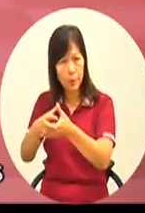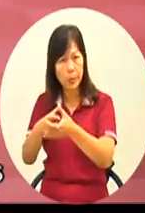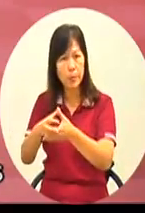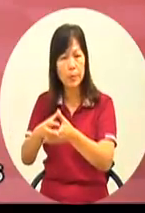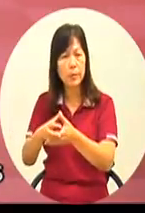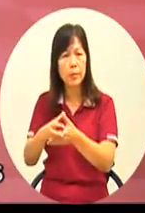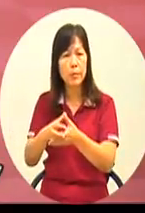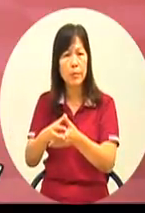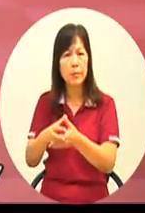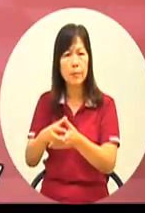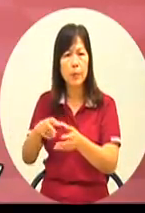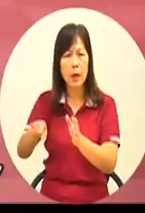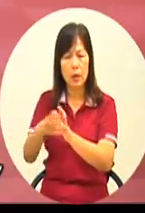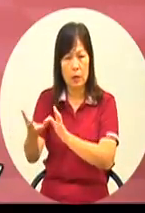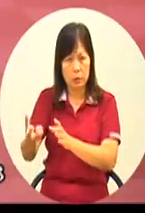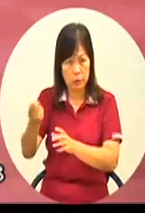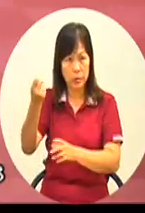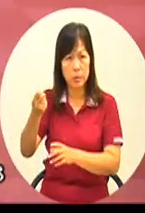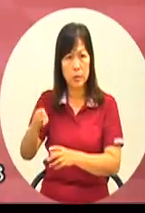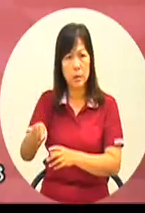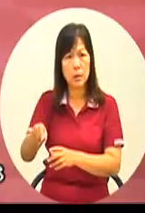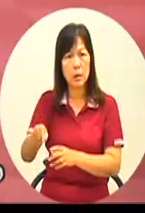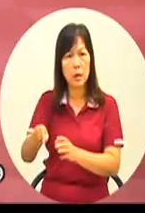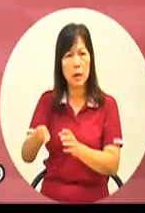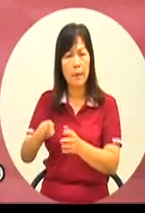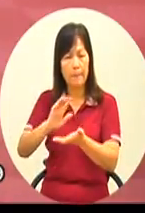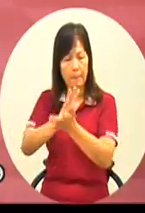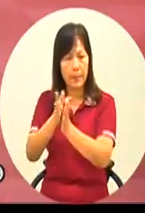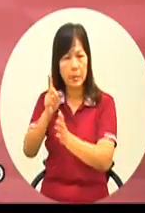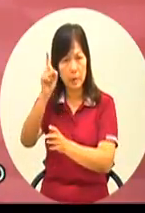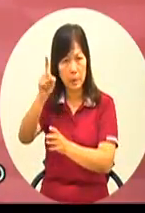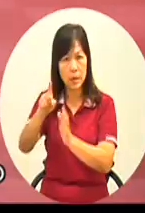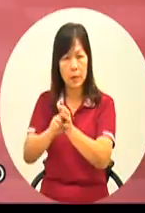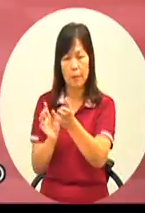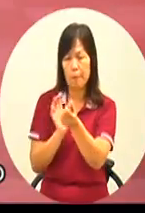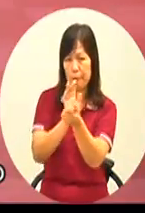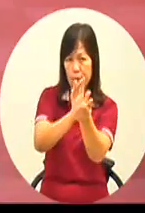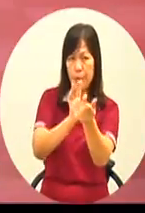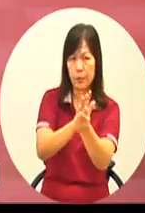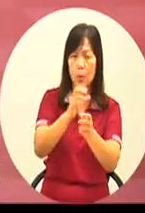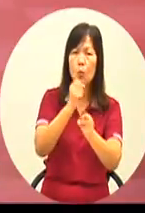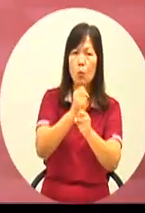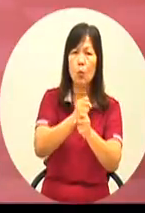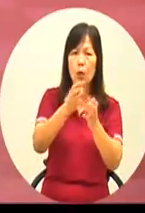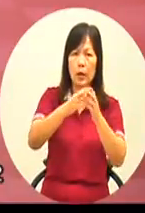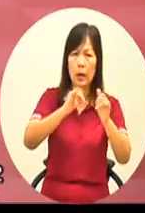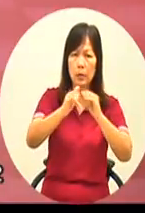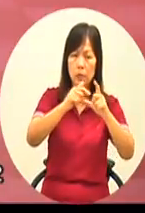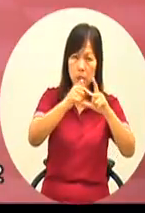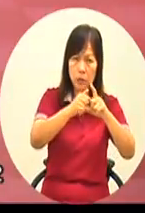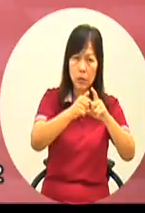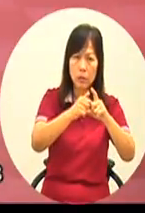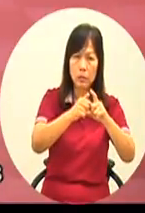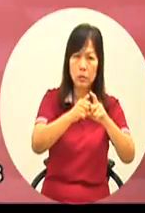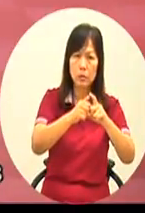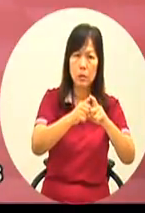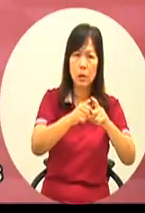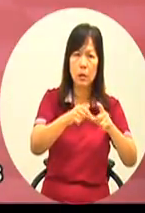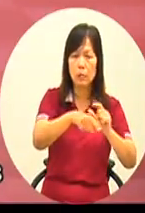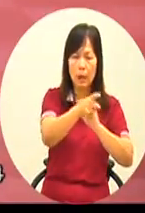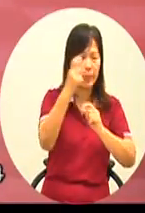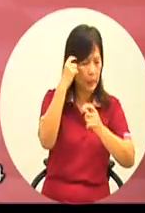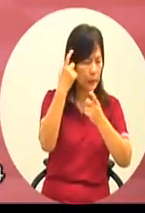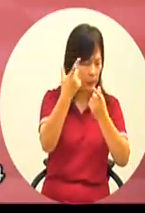政公权力的方式，成为一个要推动去做一个社区民意的共